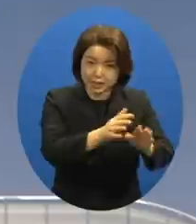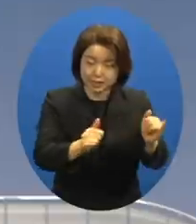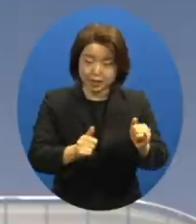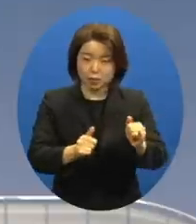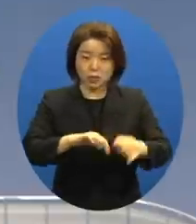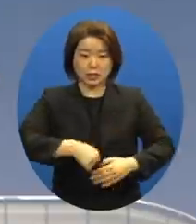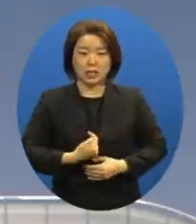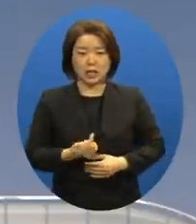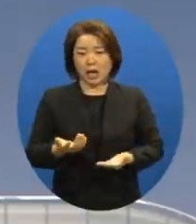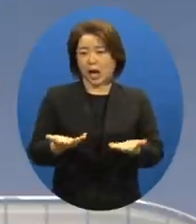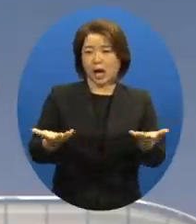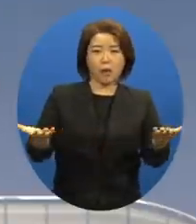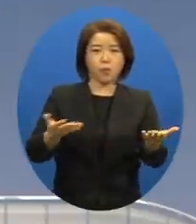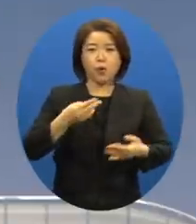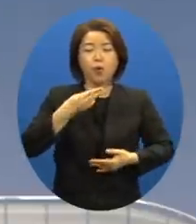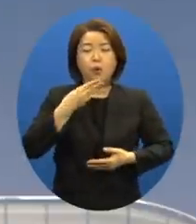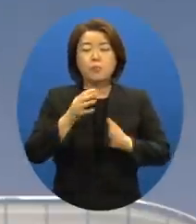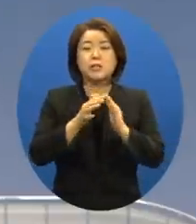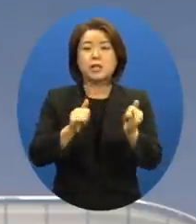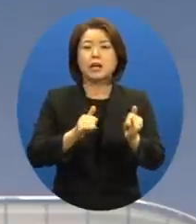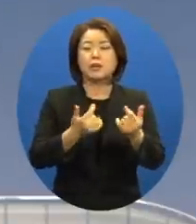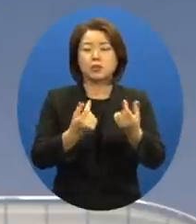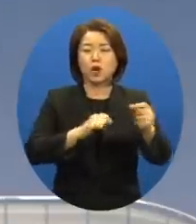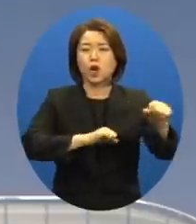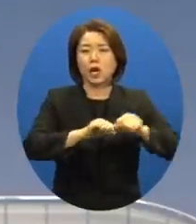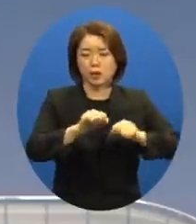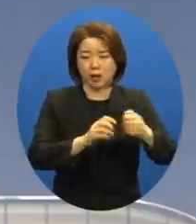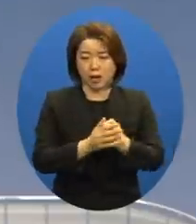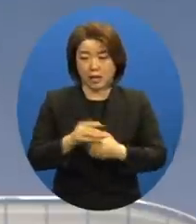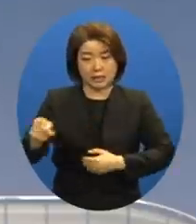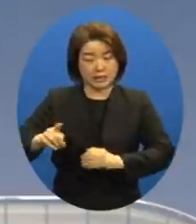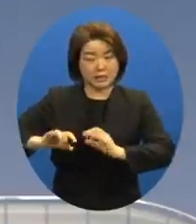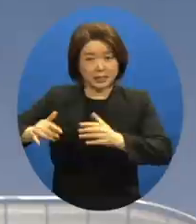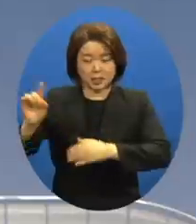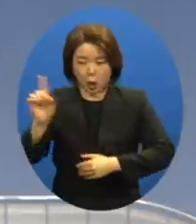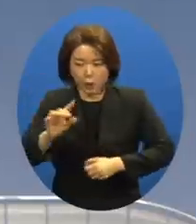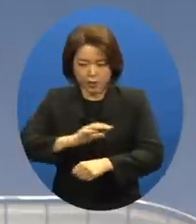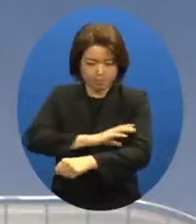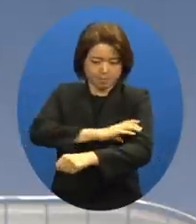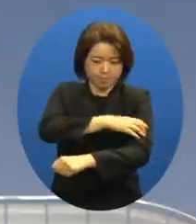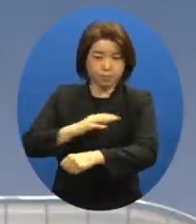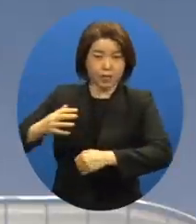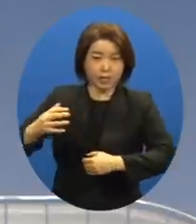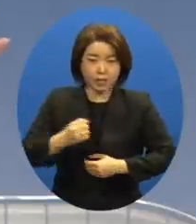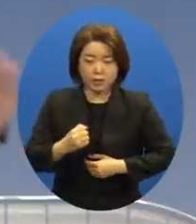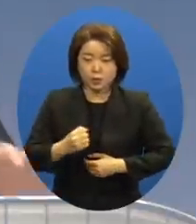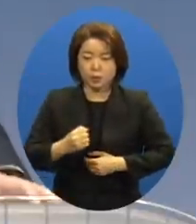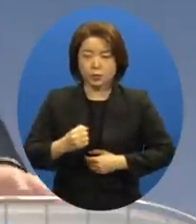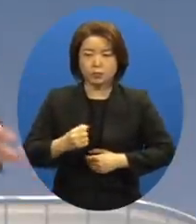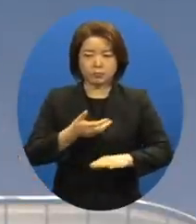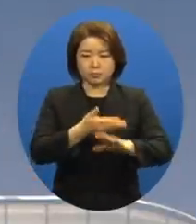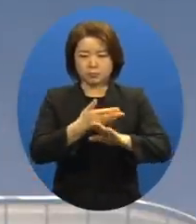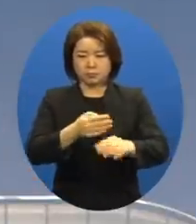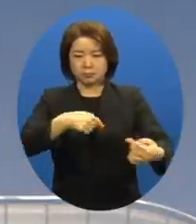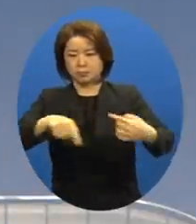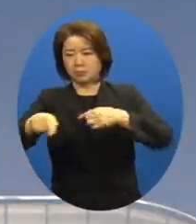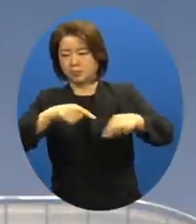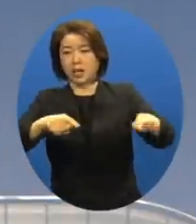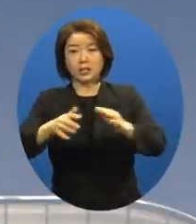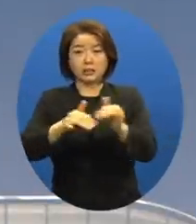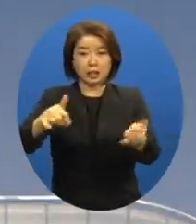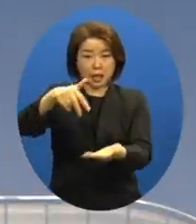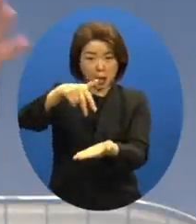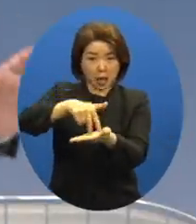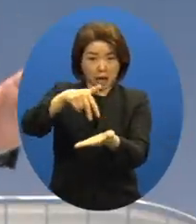자기에게 아무 것도 없는 것처럼 이 세상에서 어떤 권력을 가지고 다른 사람을 마음껏 이렇게 다스릴 수 있는 사람 그런